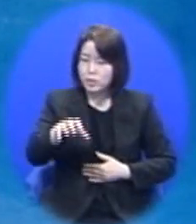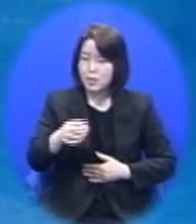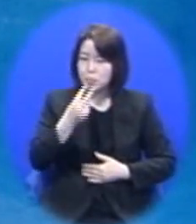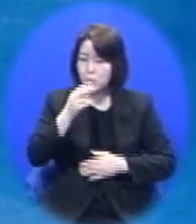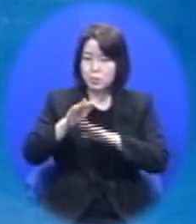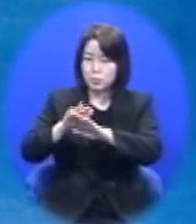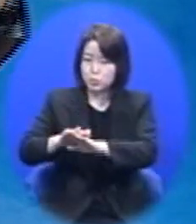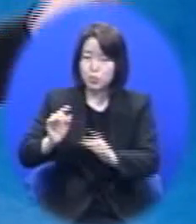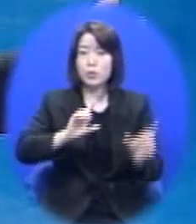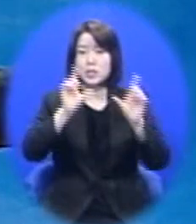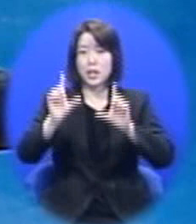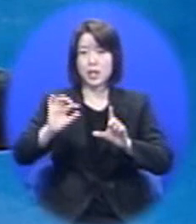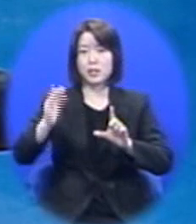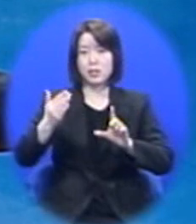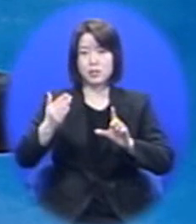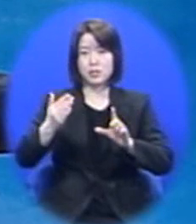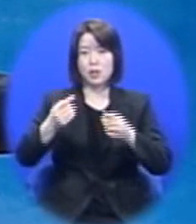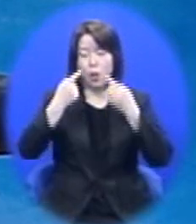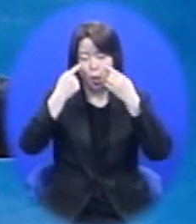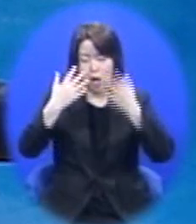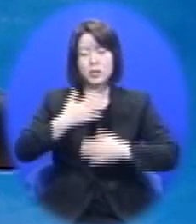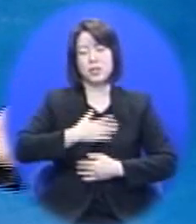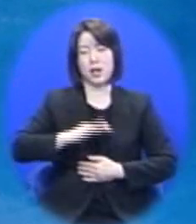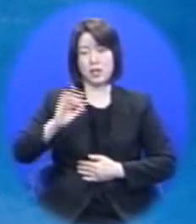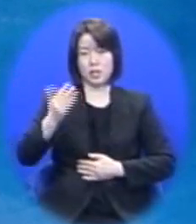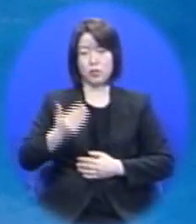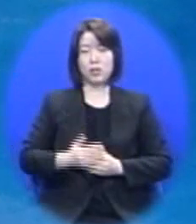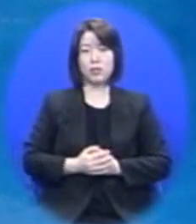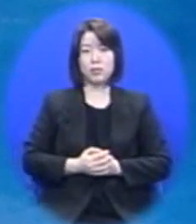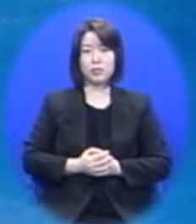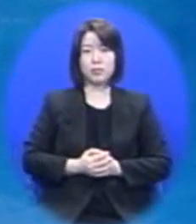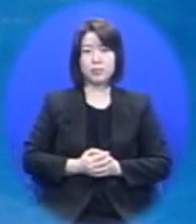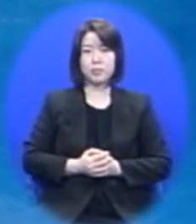될지 많이 알게 됩니다.